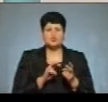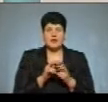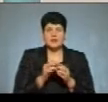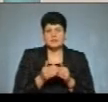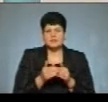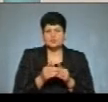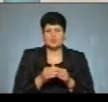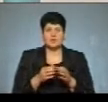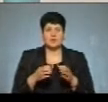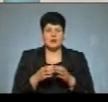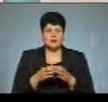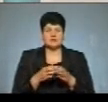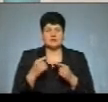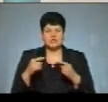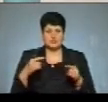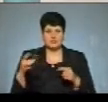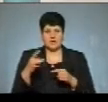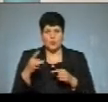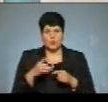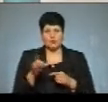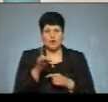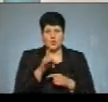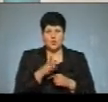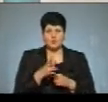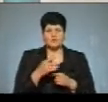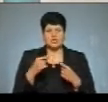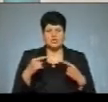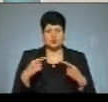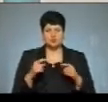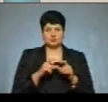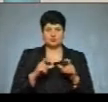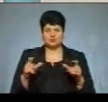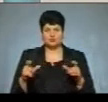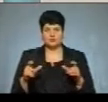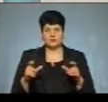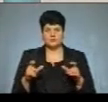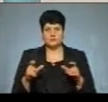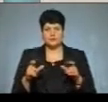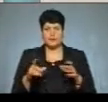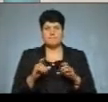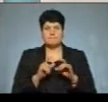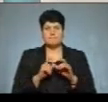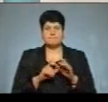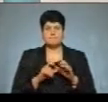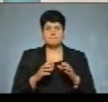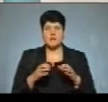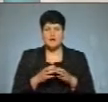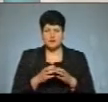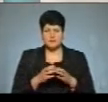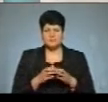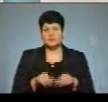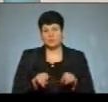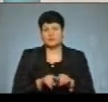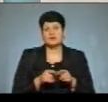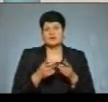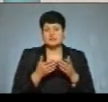найближчу бригаду з іншого регіону, з іншого району чи іншого пункту базування бригади. Ну, так